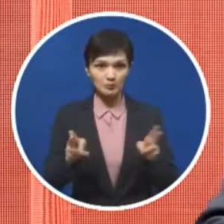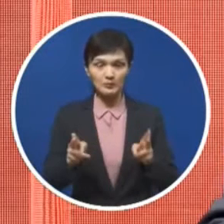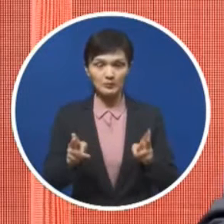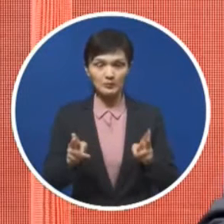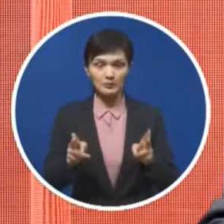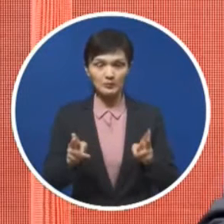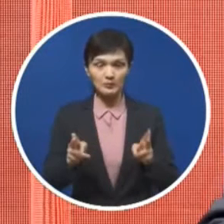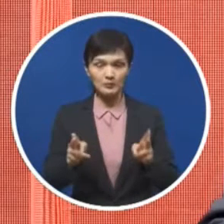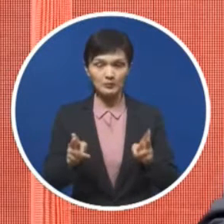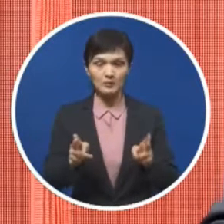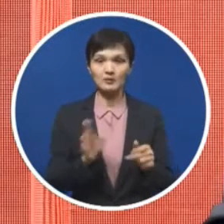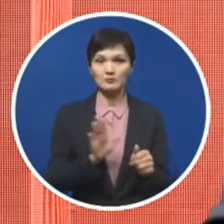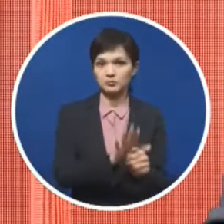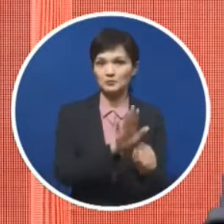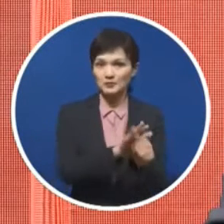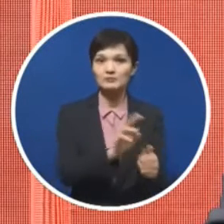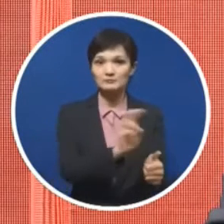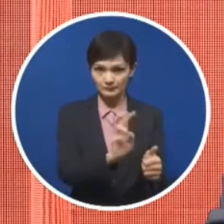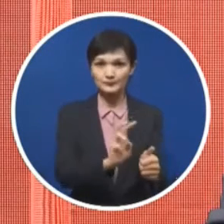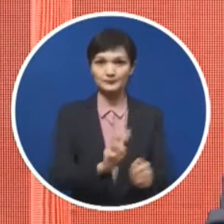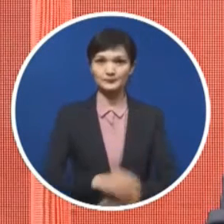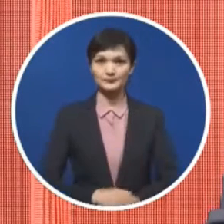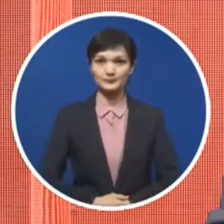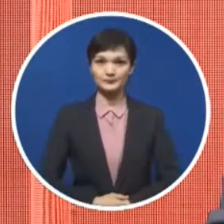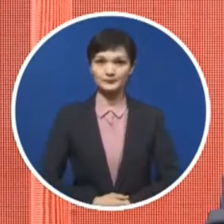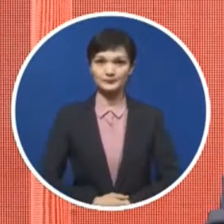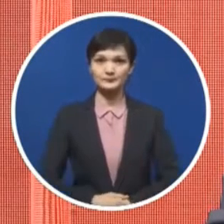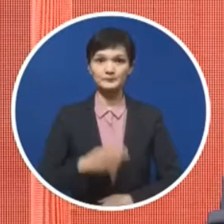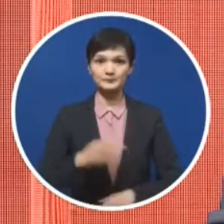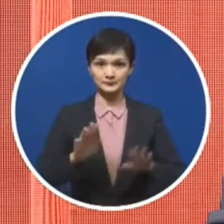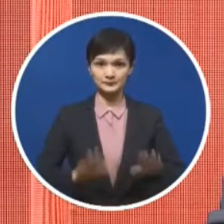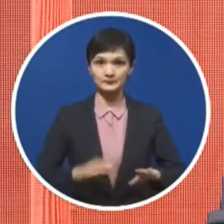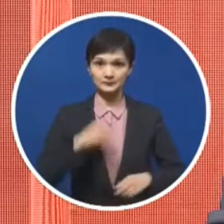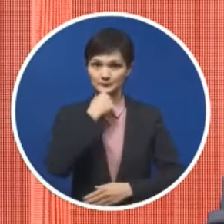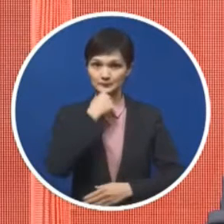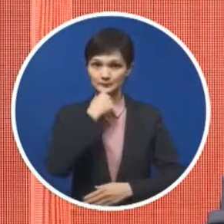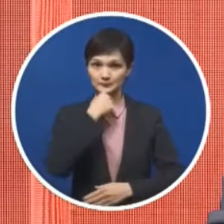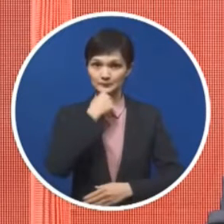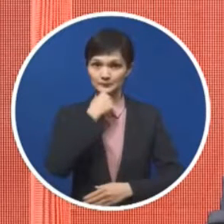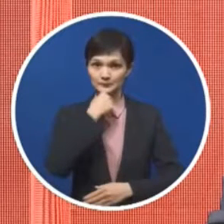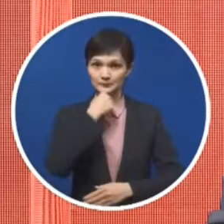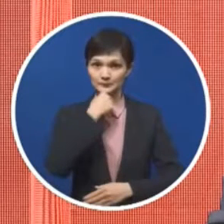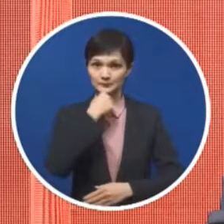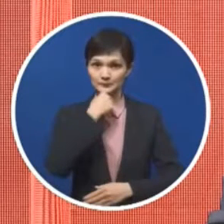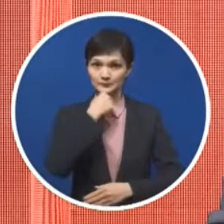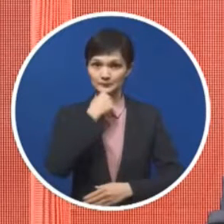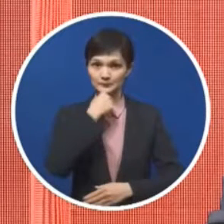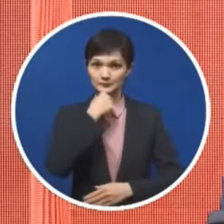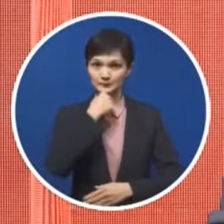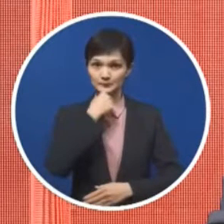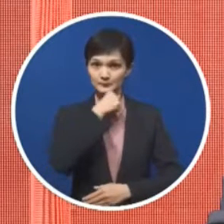人。现在国内还在疫情中，